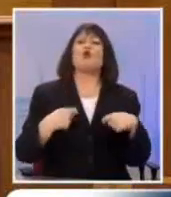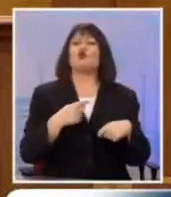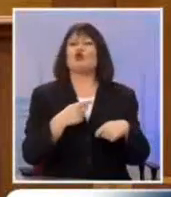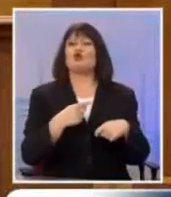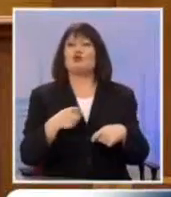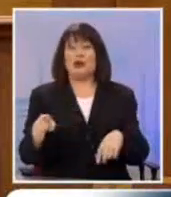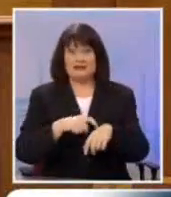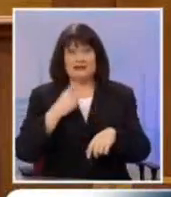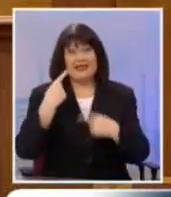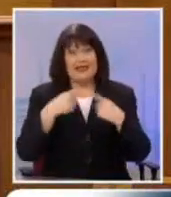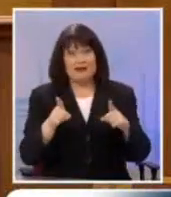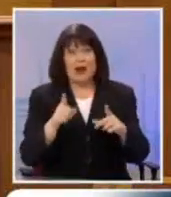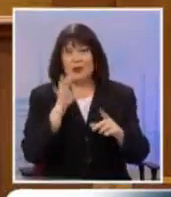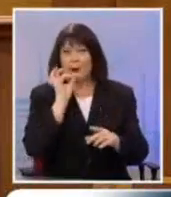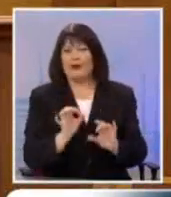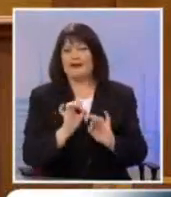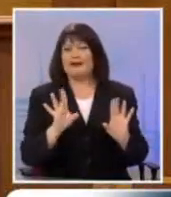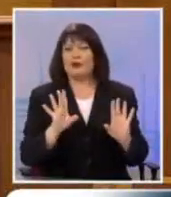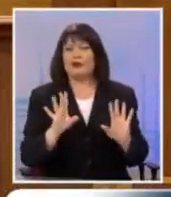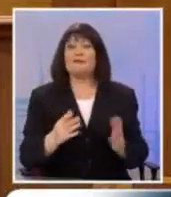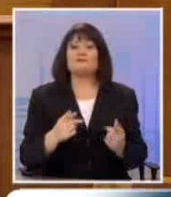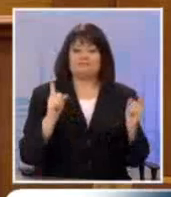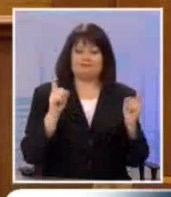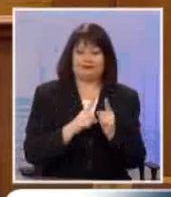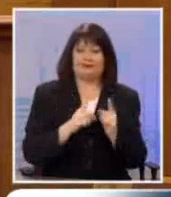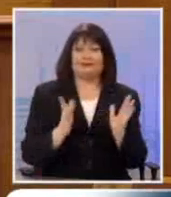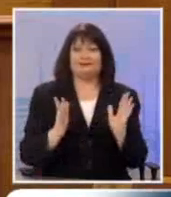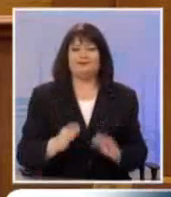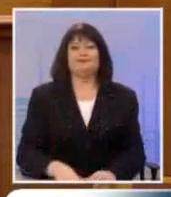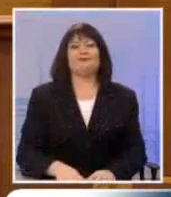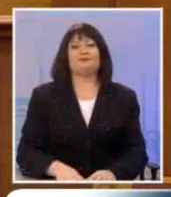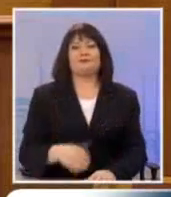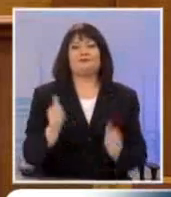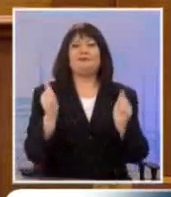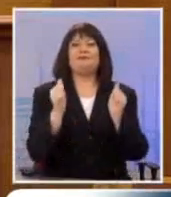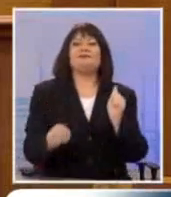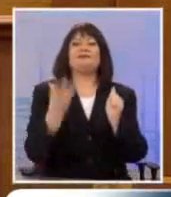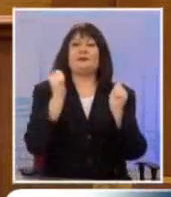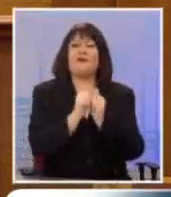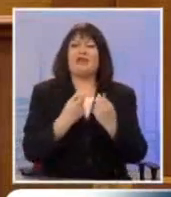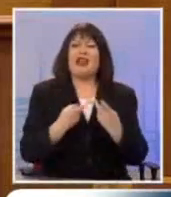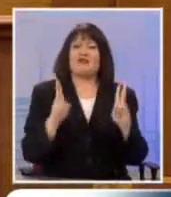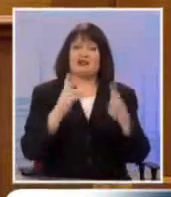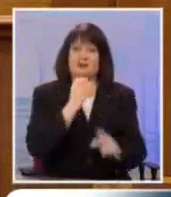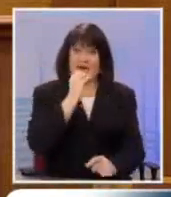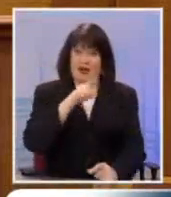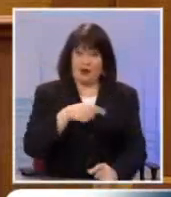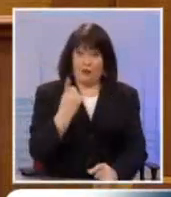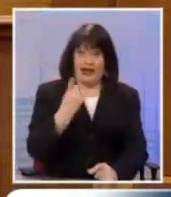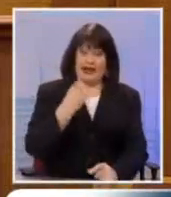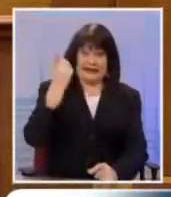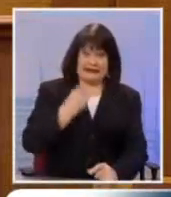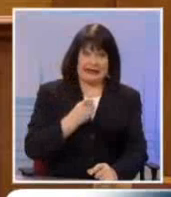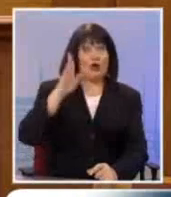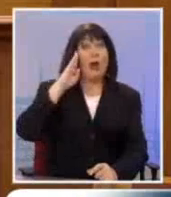διαφορά τώρα? Τίποτα. Τώρα δηλαδή, μετά από αυτή την περίοδο του νεοφιλελευθερισμού, το 0,1 της